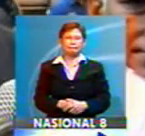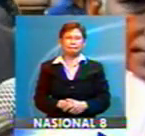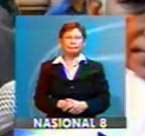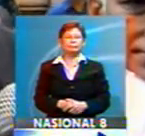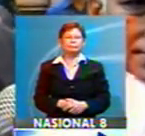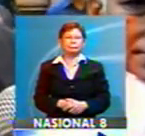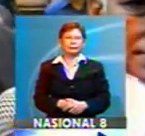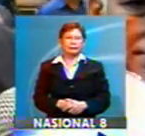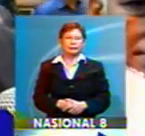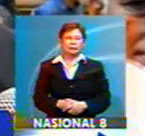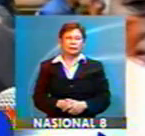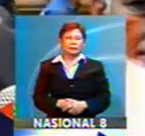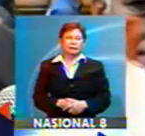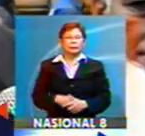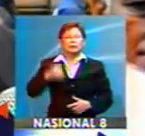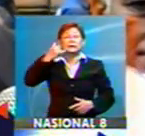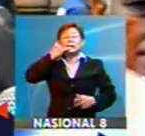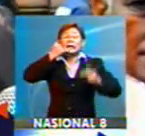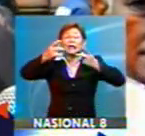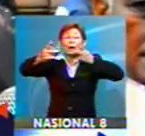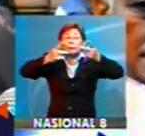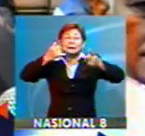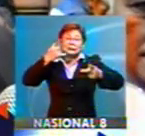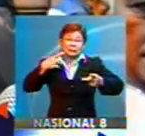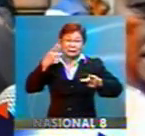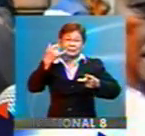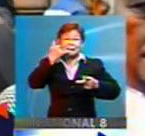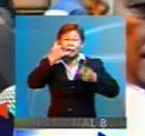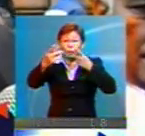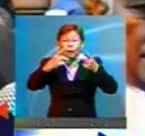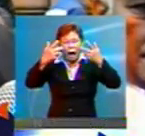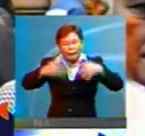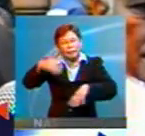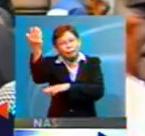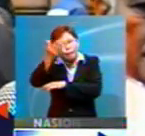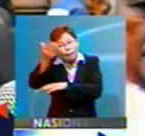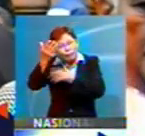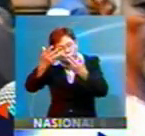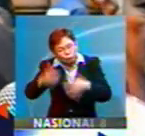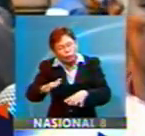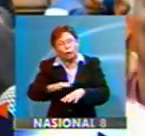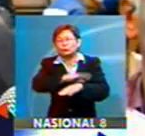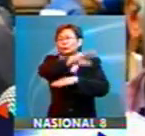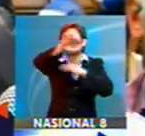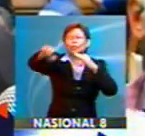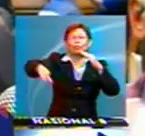Di pihak telekomunikasi setelah mendapat taklimat sebelum ini, antaranya semua